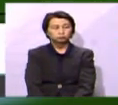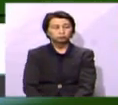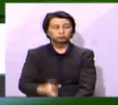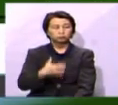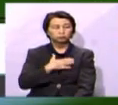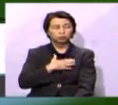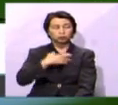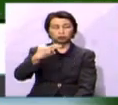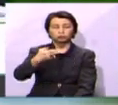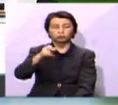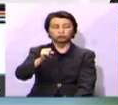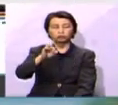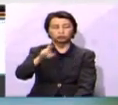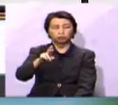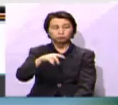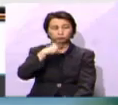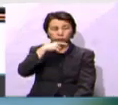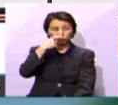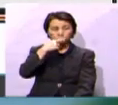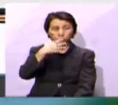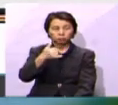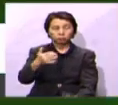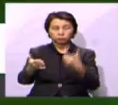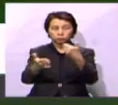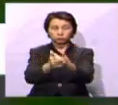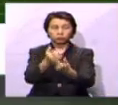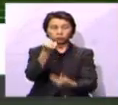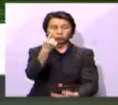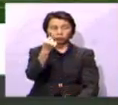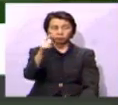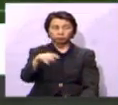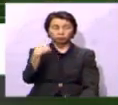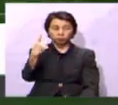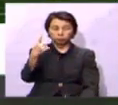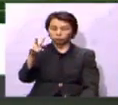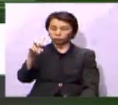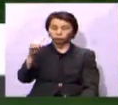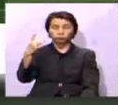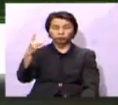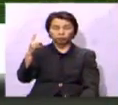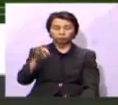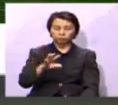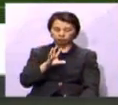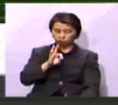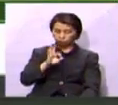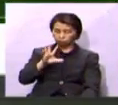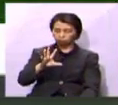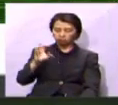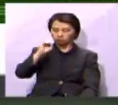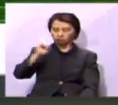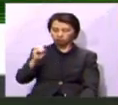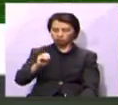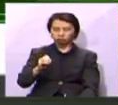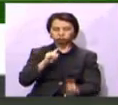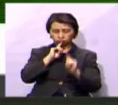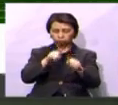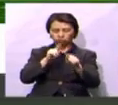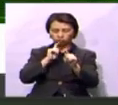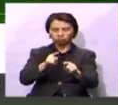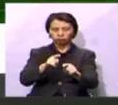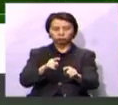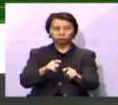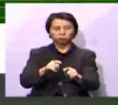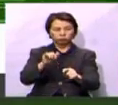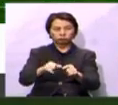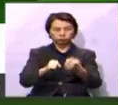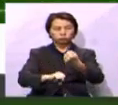MyHSR Corporation dalam satu kenyataan memaklumkan sehingga 11 Januari 2018, 95% responden yang memberi maklum